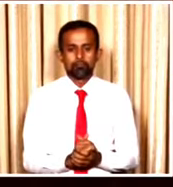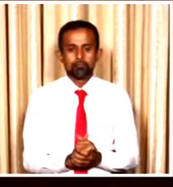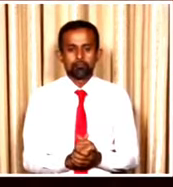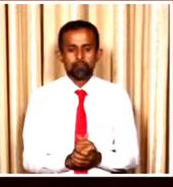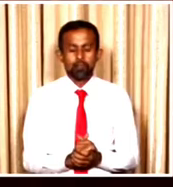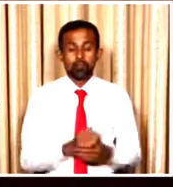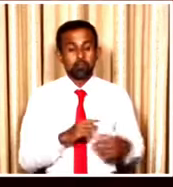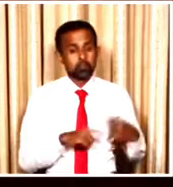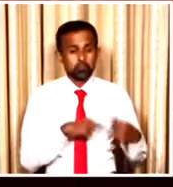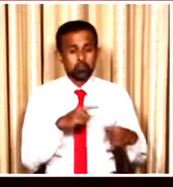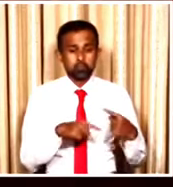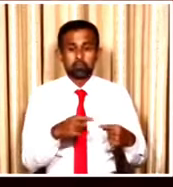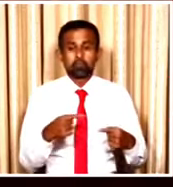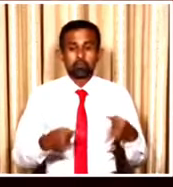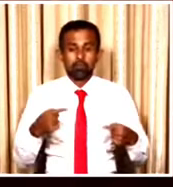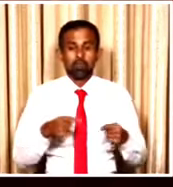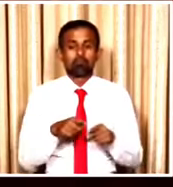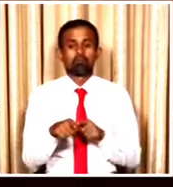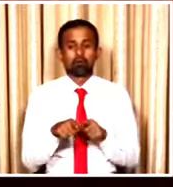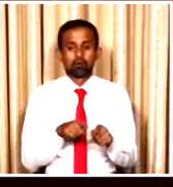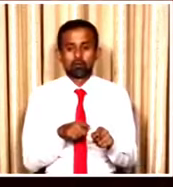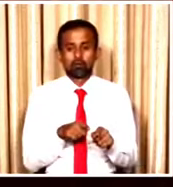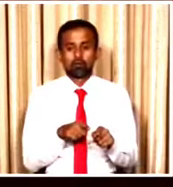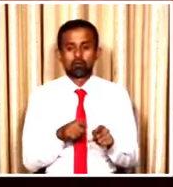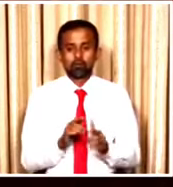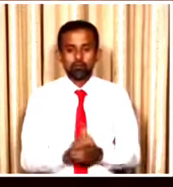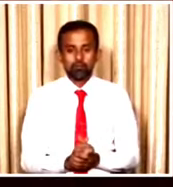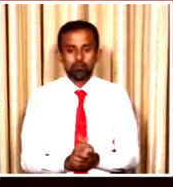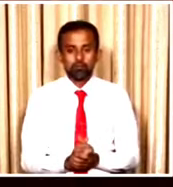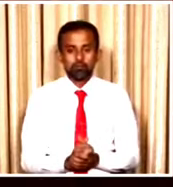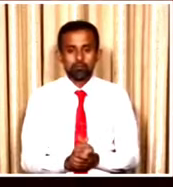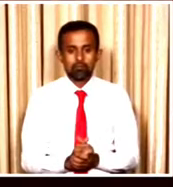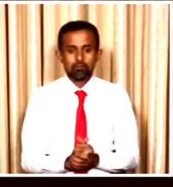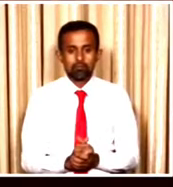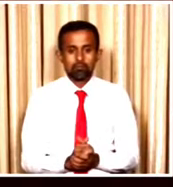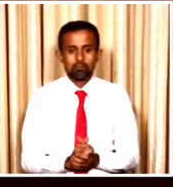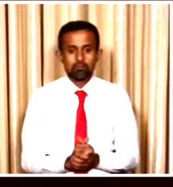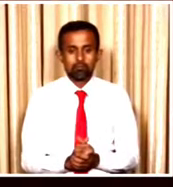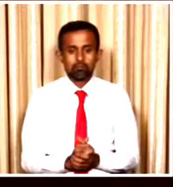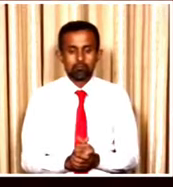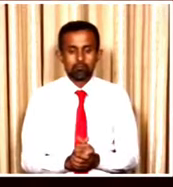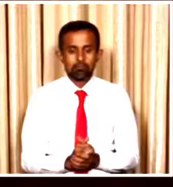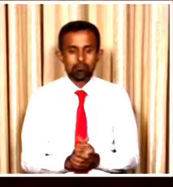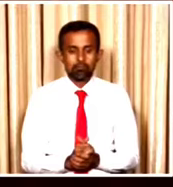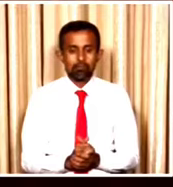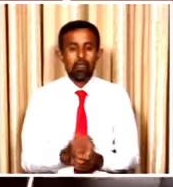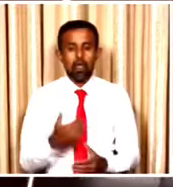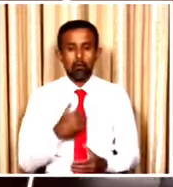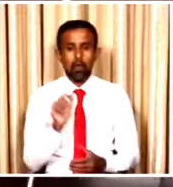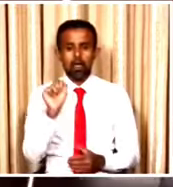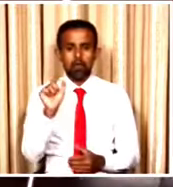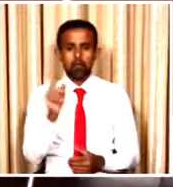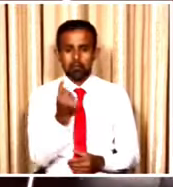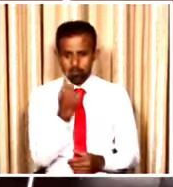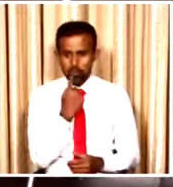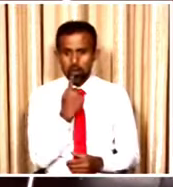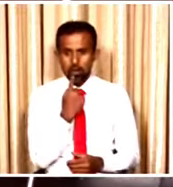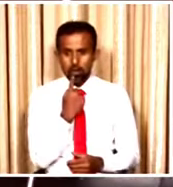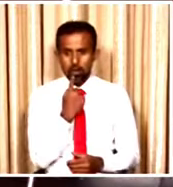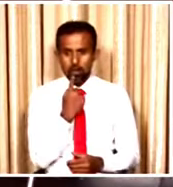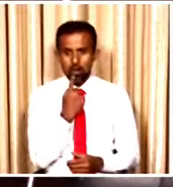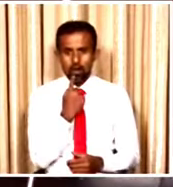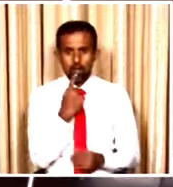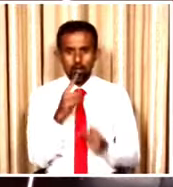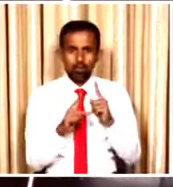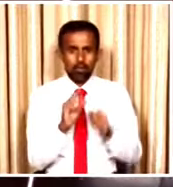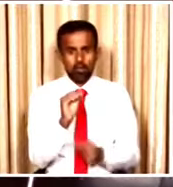දැන් මේක දිගටම යනවා දැන් විවාදයක් වගේ. ඔව් එමත්තුමා. ඉන්න අපේ නම් කිව්වා නම් අපේ නම් කියලා